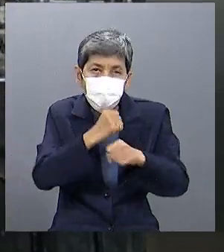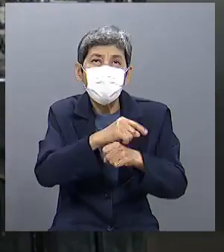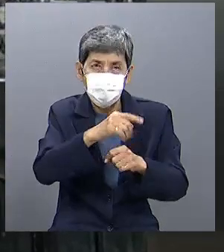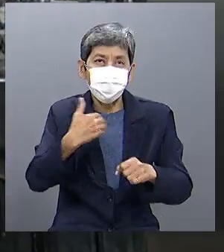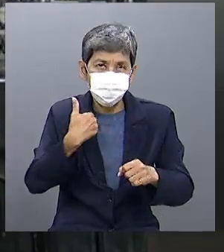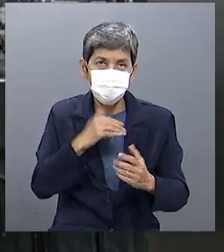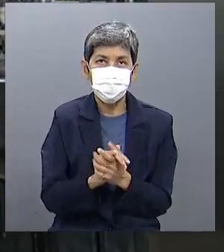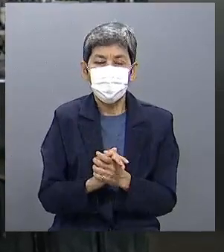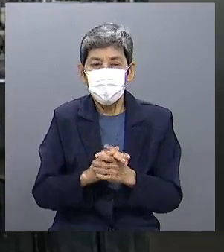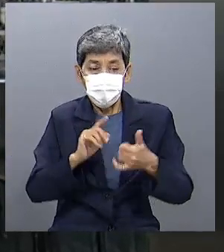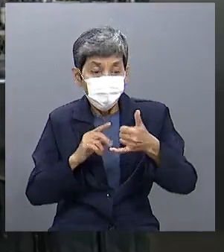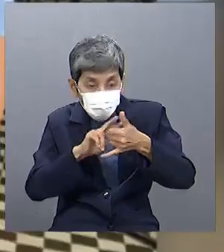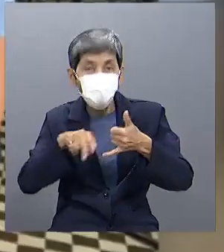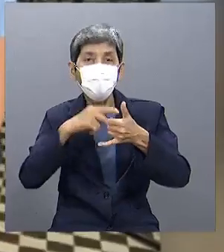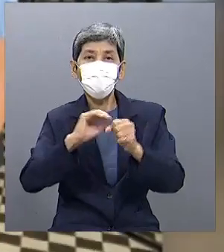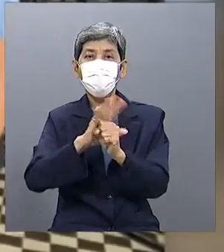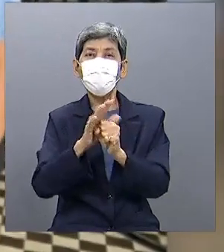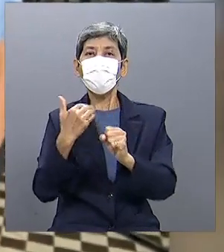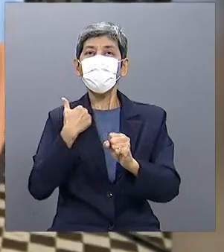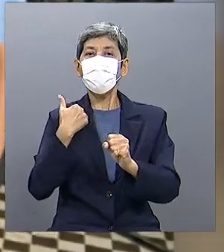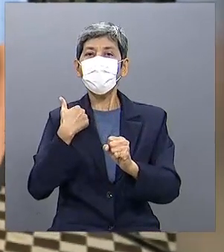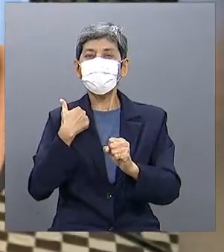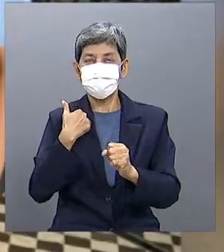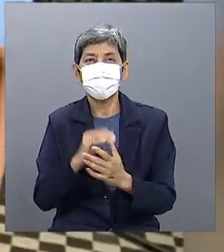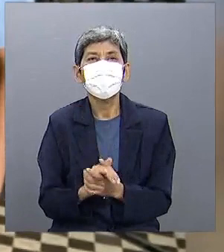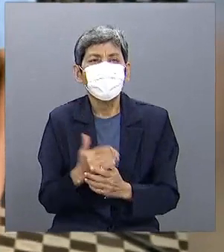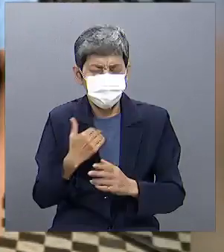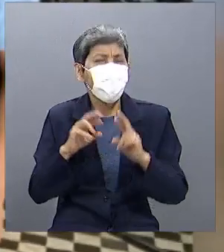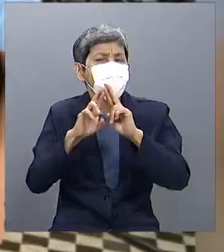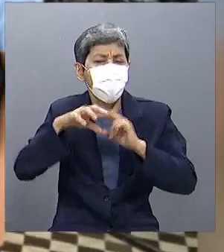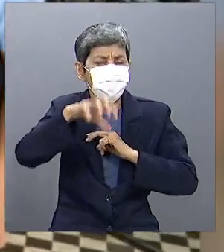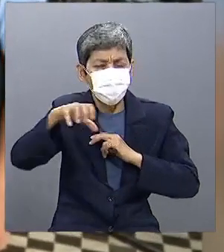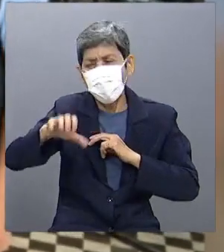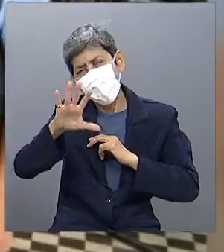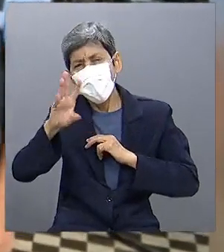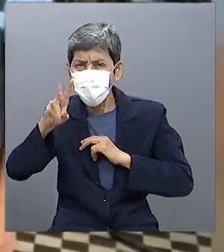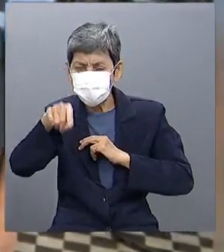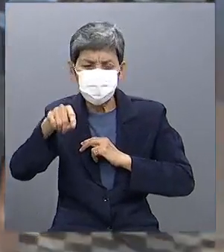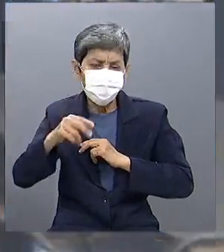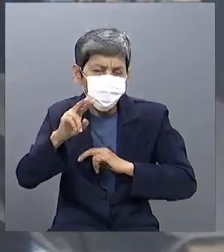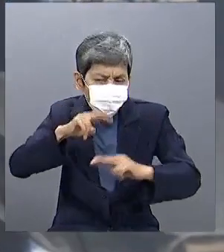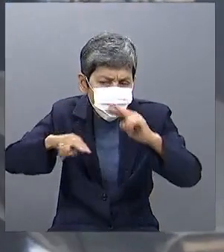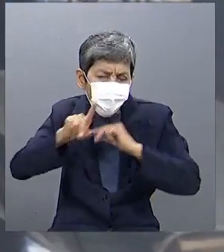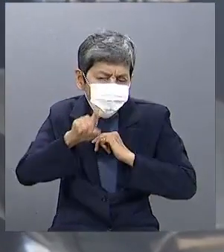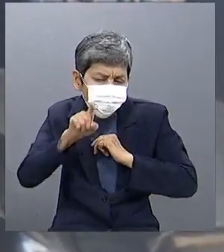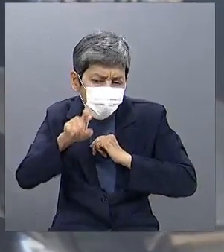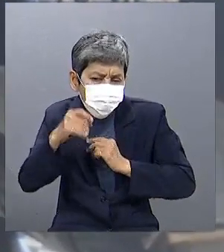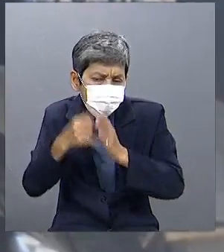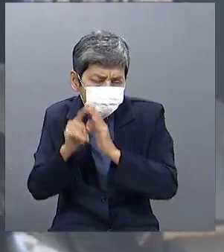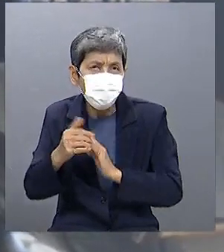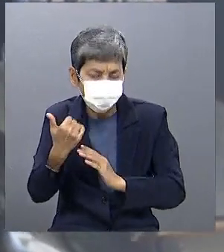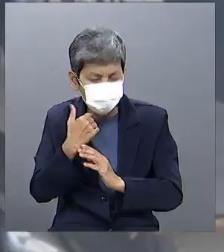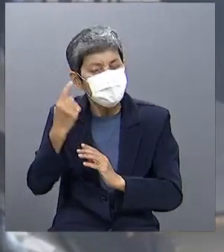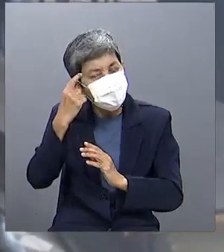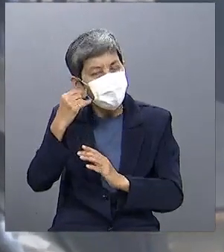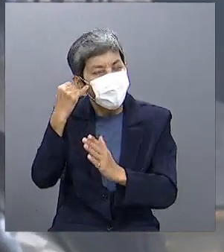ก็ตรวจพบโคบิ 19ต่อมาและยังมีร้านอาหารอีก 5-6แห่งที่อยู่ระหว่างการสอบสวนค่ะอาจจะเข้าข่ายว่าต้อง